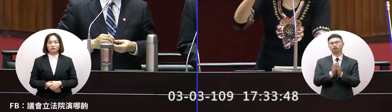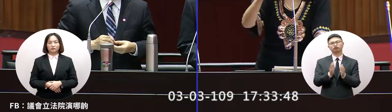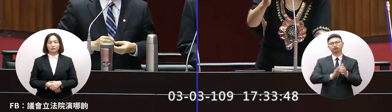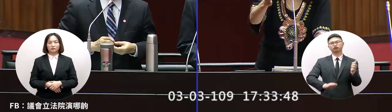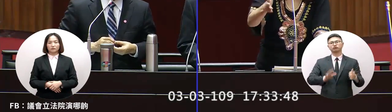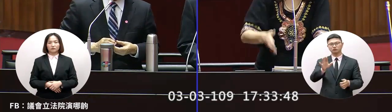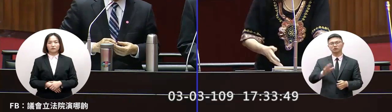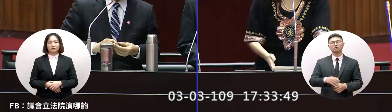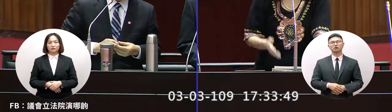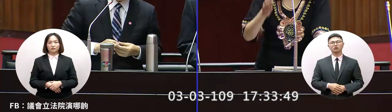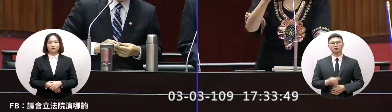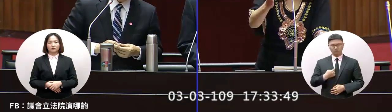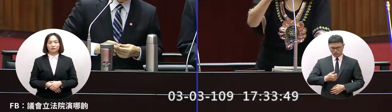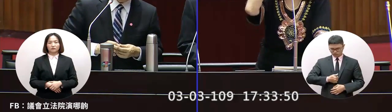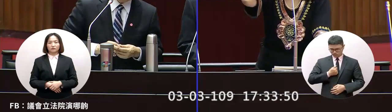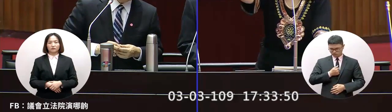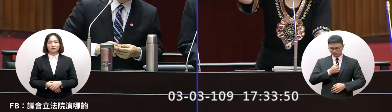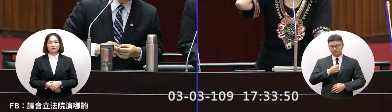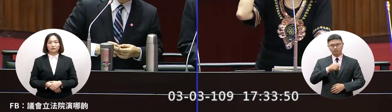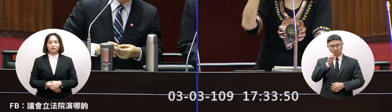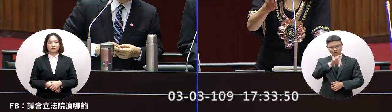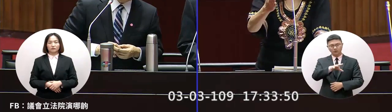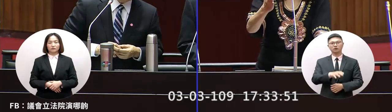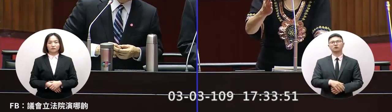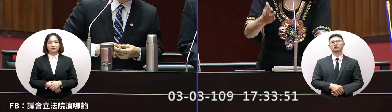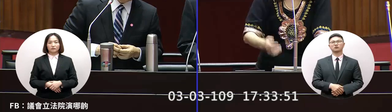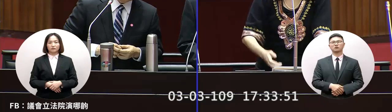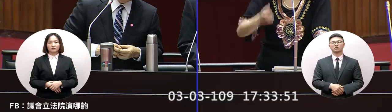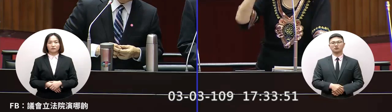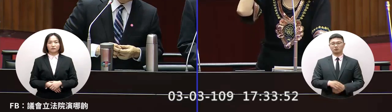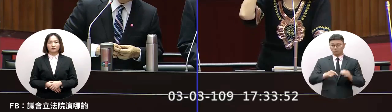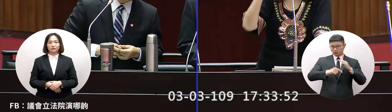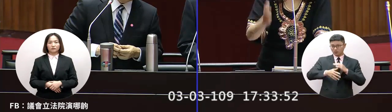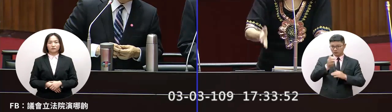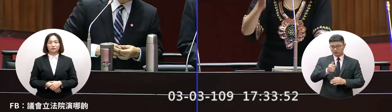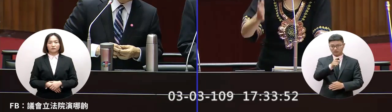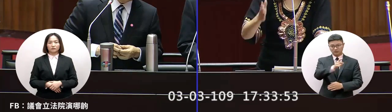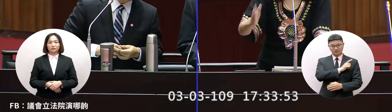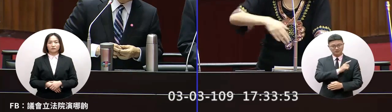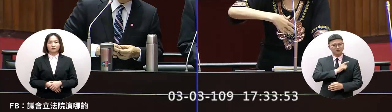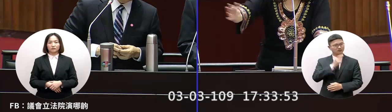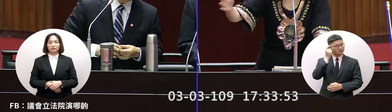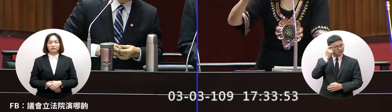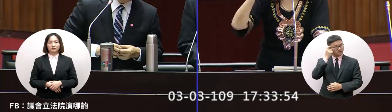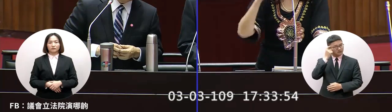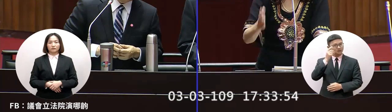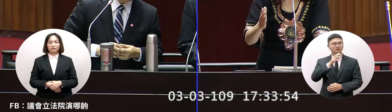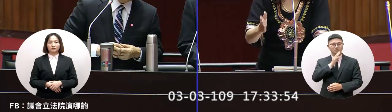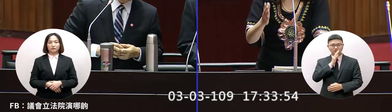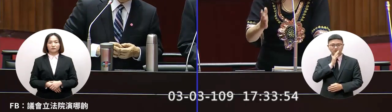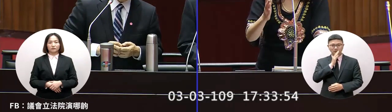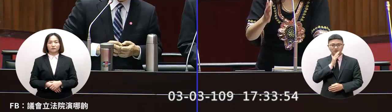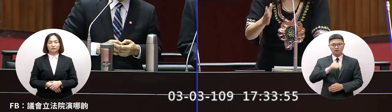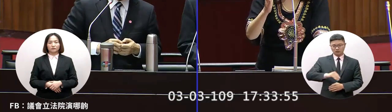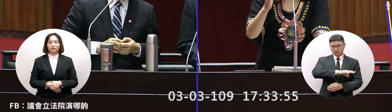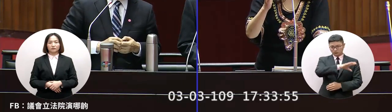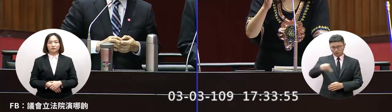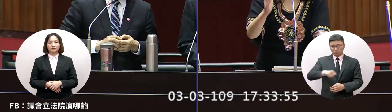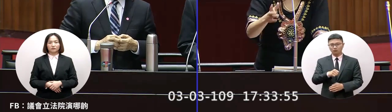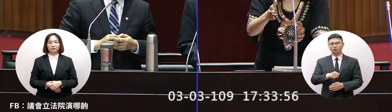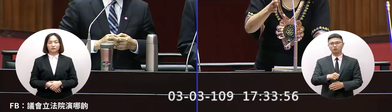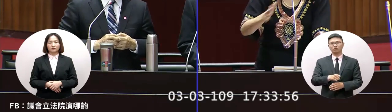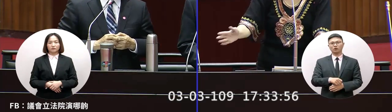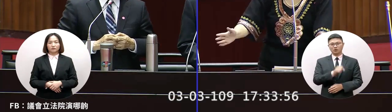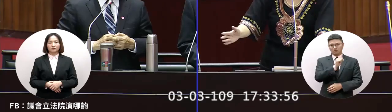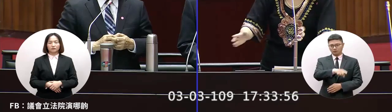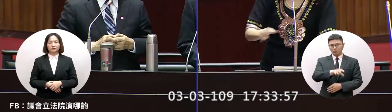时候我是很诚恳的建议院长要有一个发放全面性消费券的。